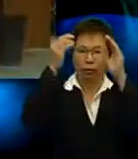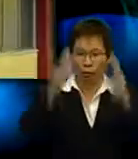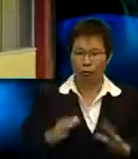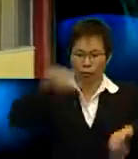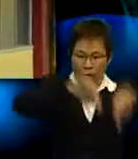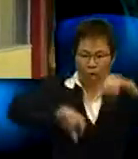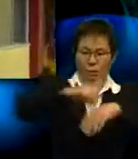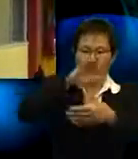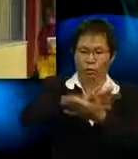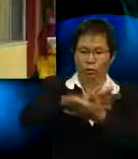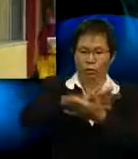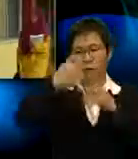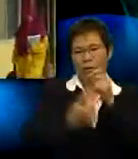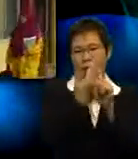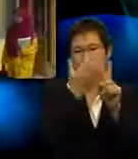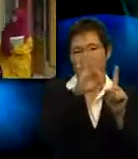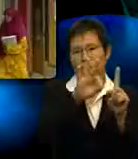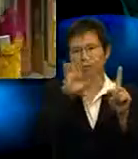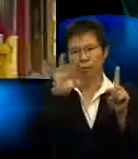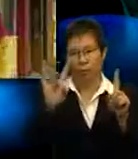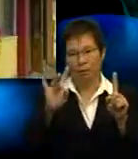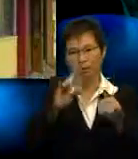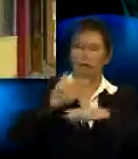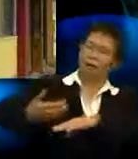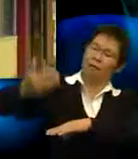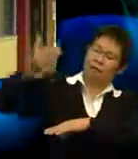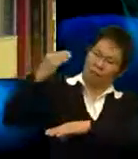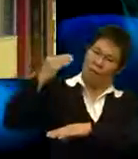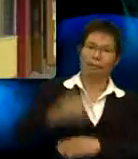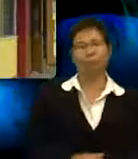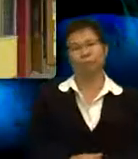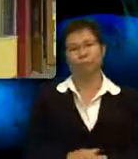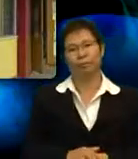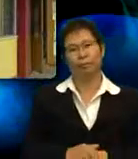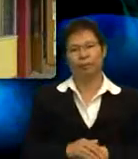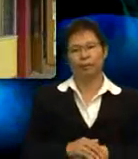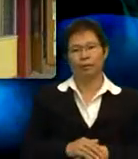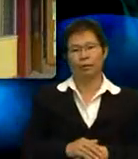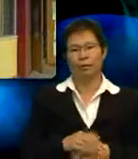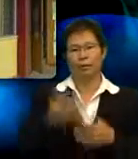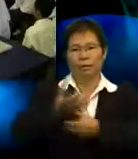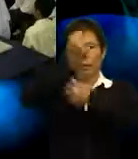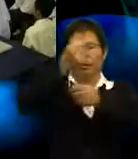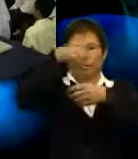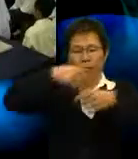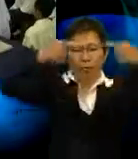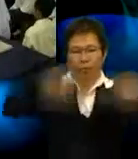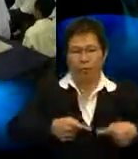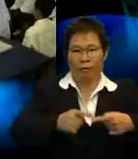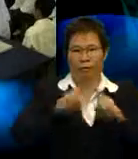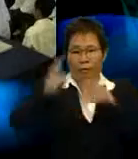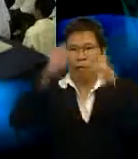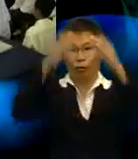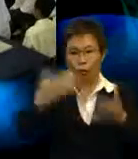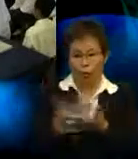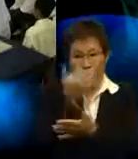tahun 1998 yang lalu. Pemenang tempat kedua dalam pertandingan Anugerah Guru Inovasi